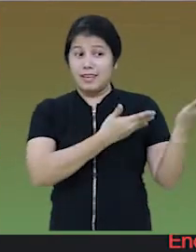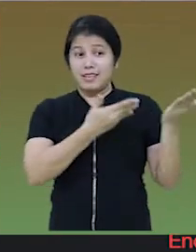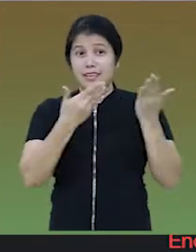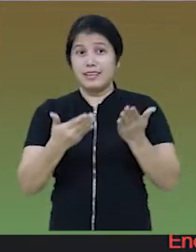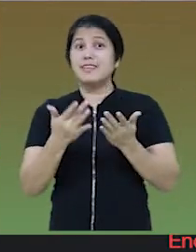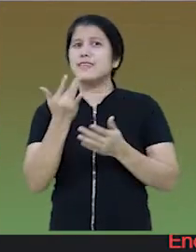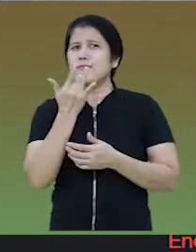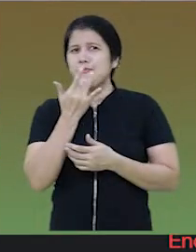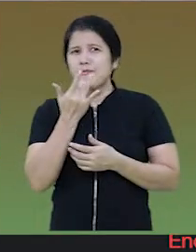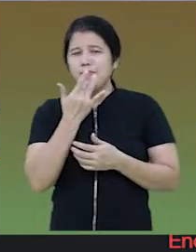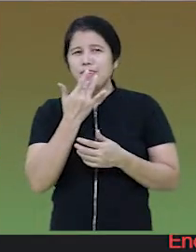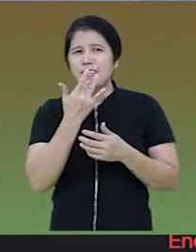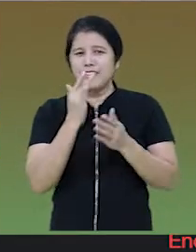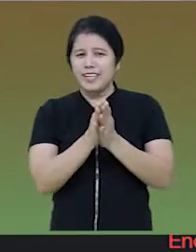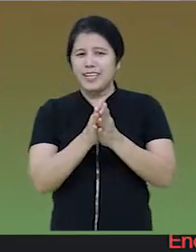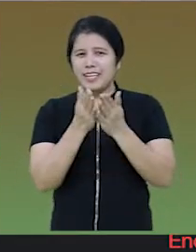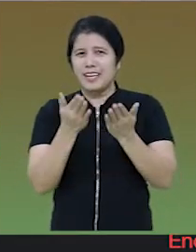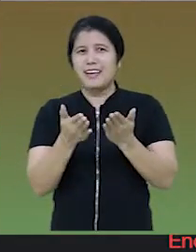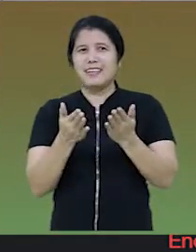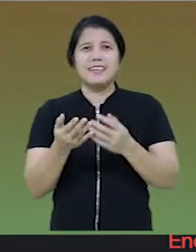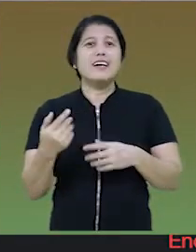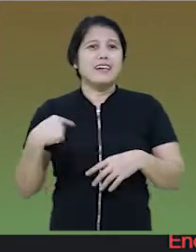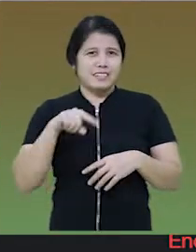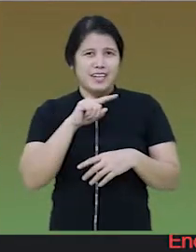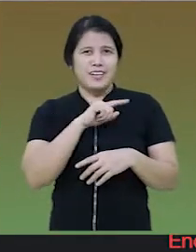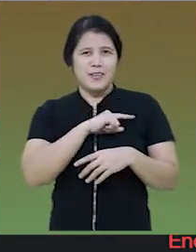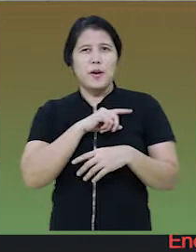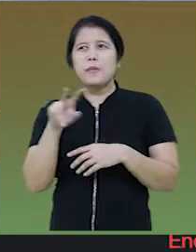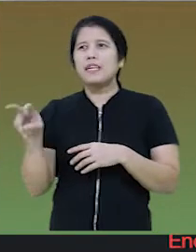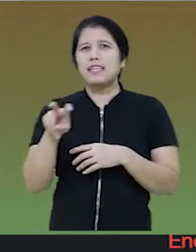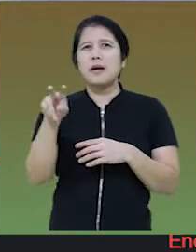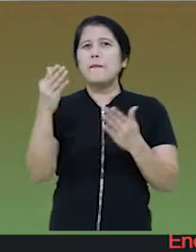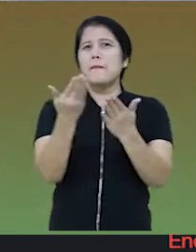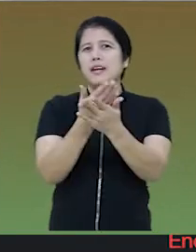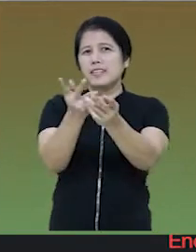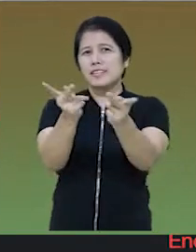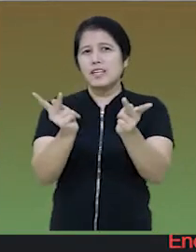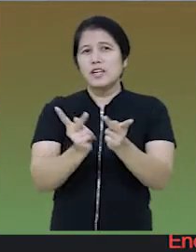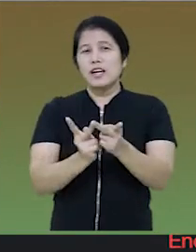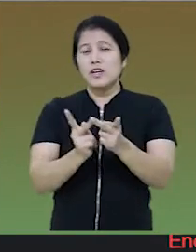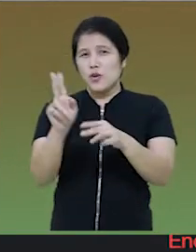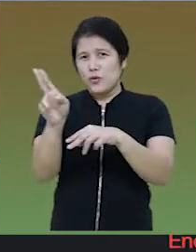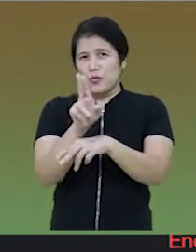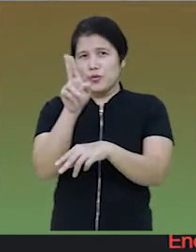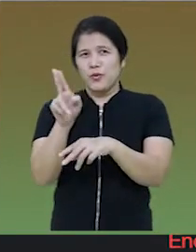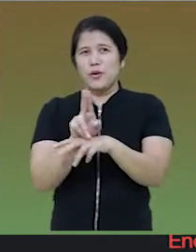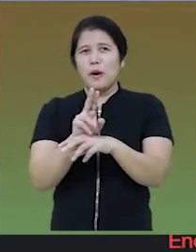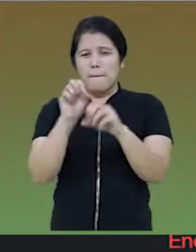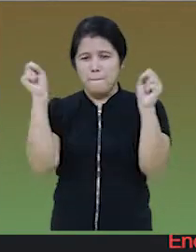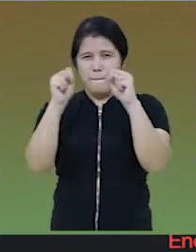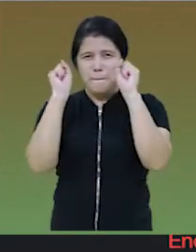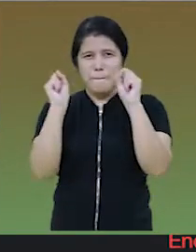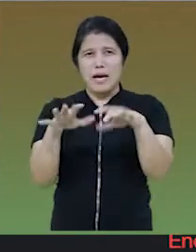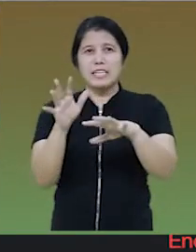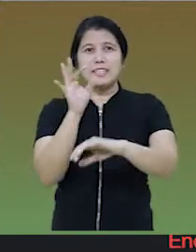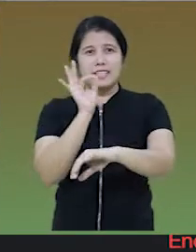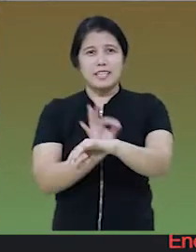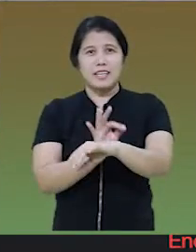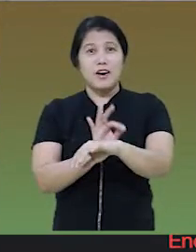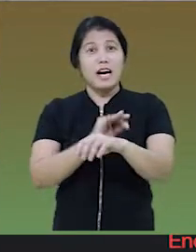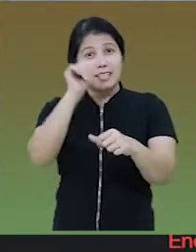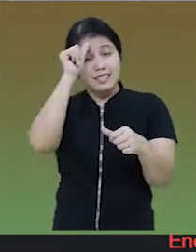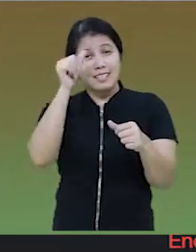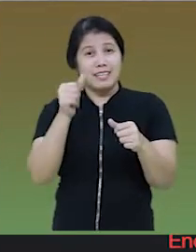Aking dadalhin ang paborito kong aklat. Tayo nang maglakbay sa bagong destinasyon. Suot ko naman ang aking magic